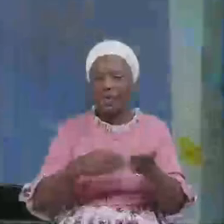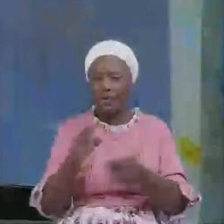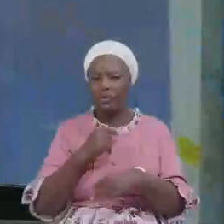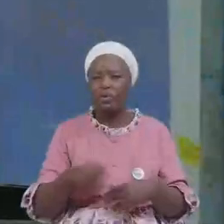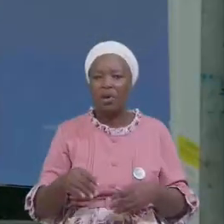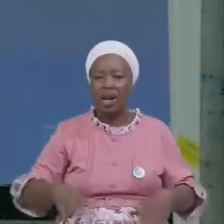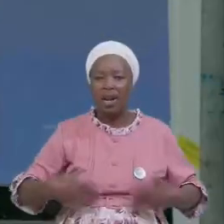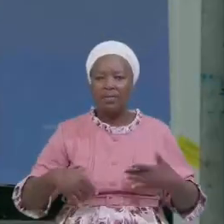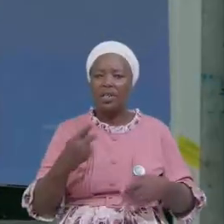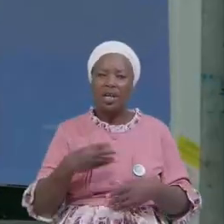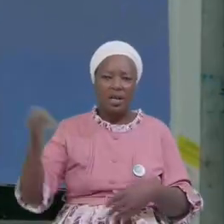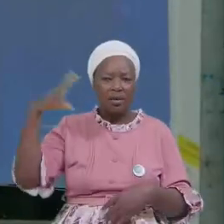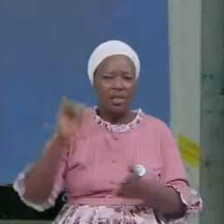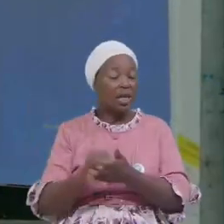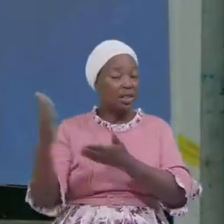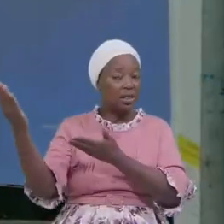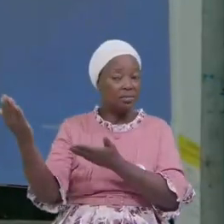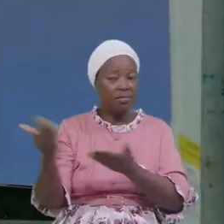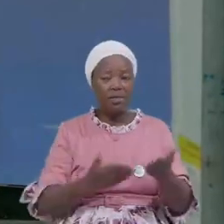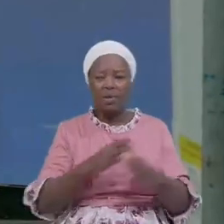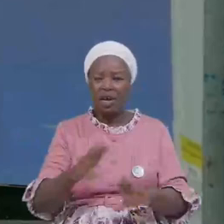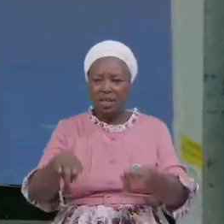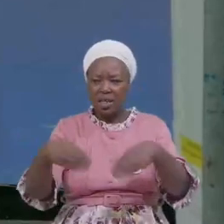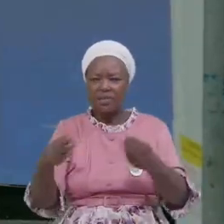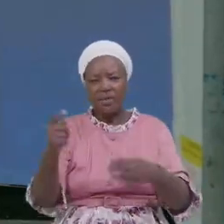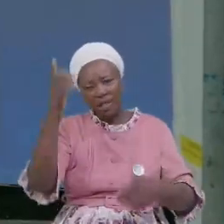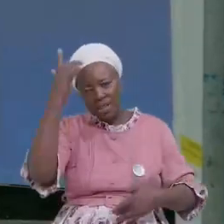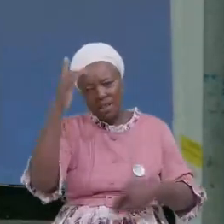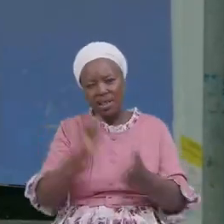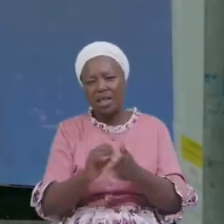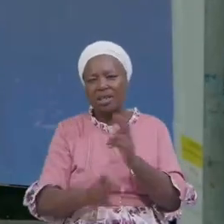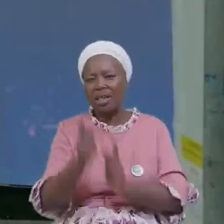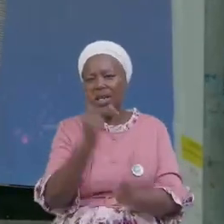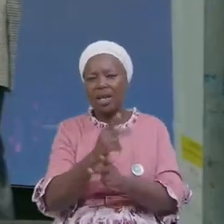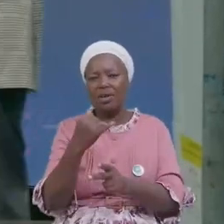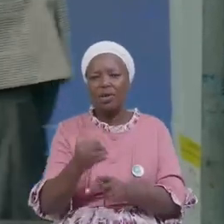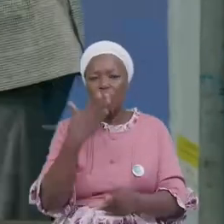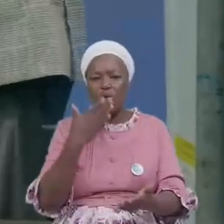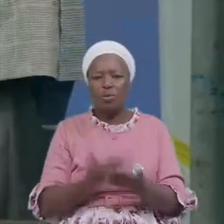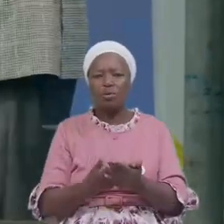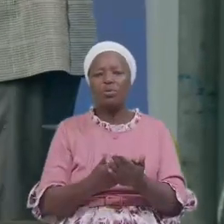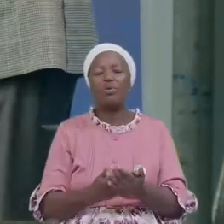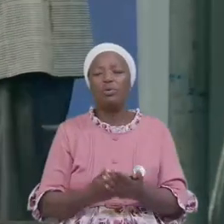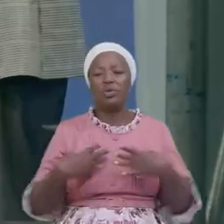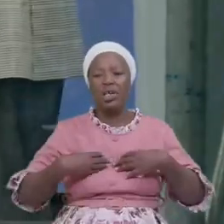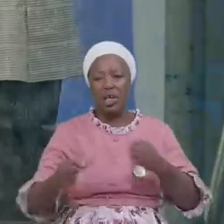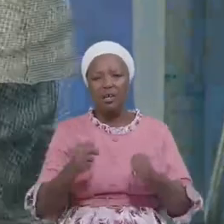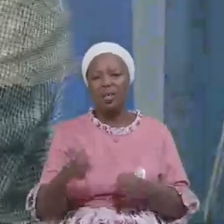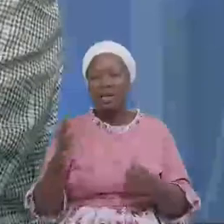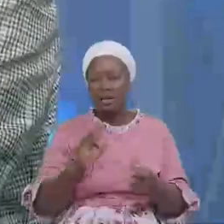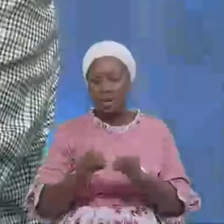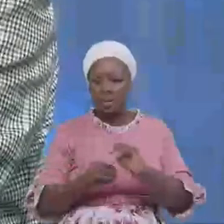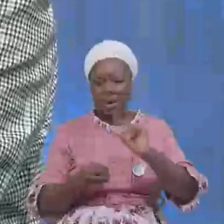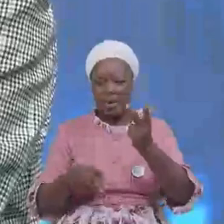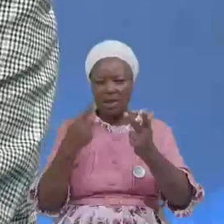grâce qui donne aux malades une bonne guérison. Troisièmement, la grâce qui